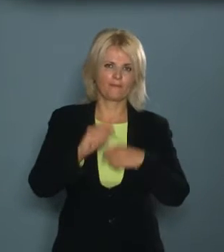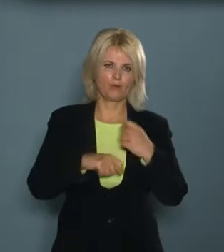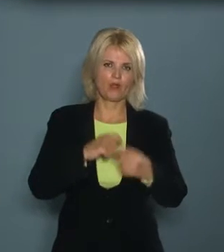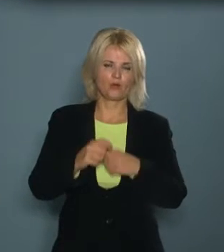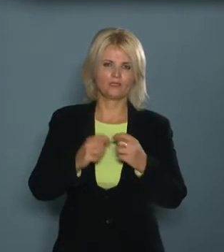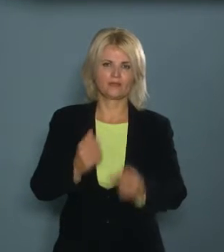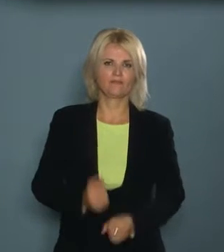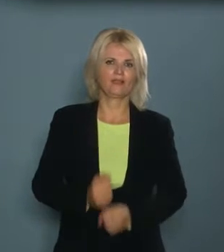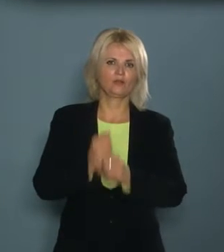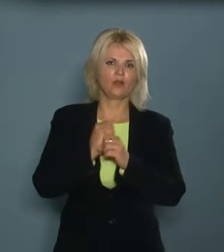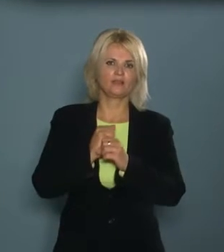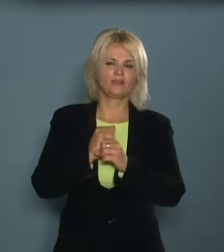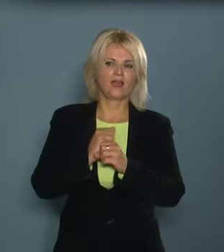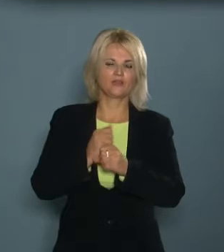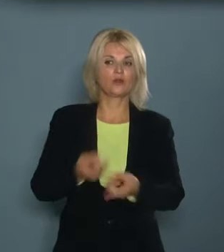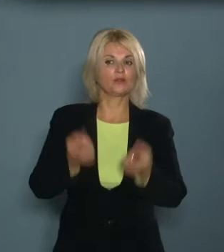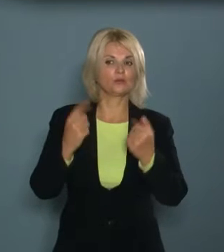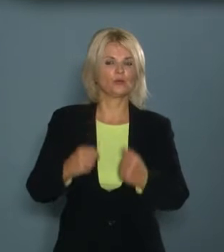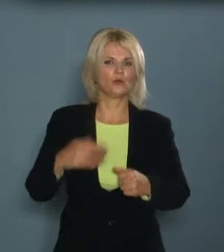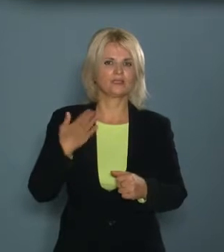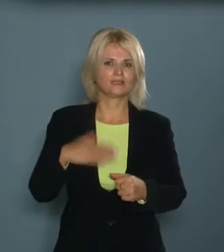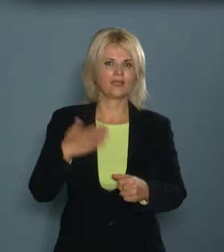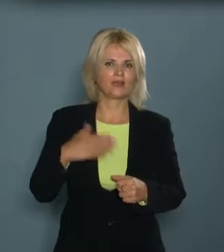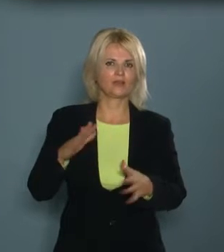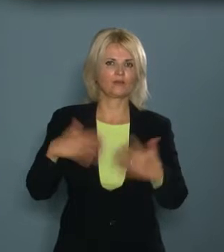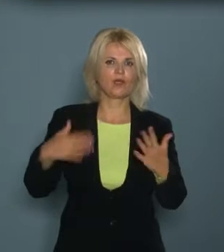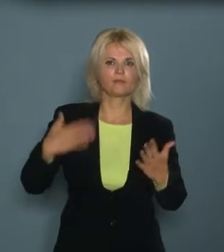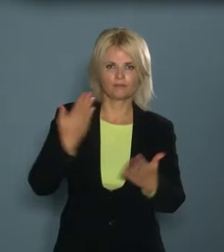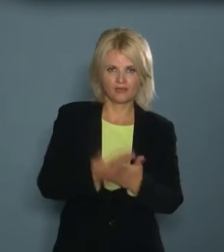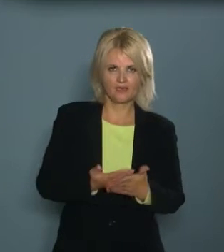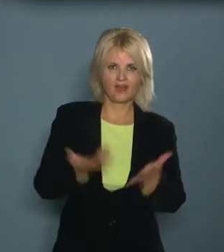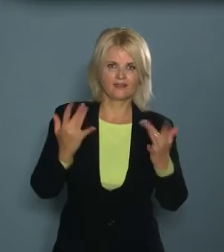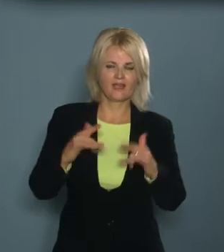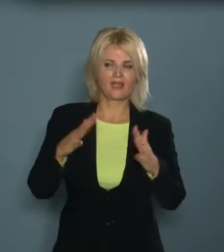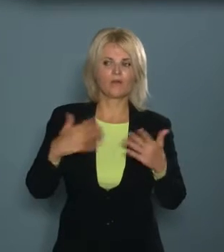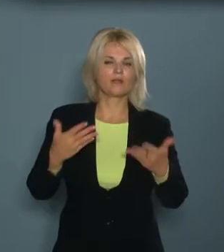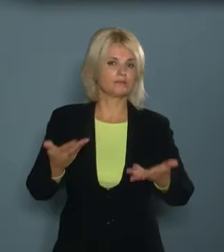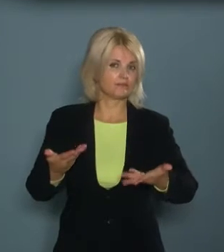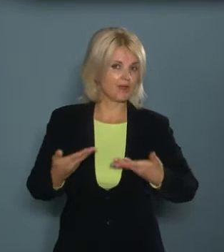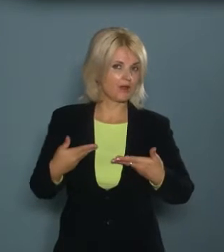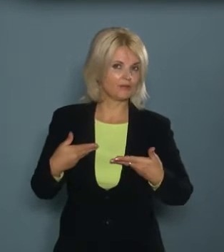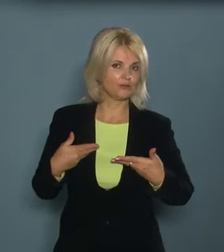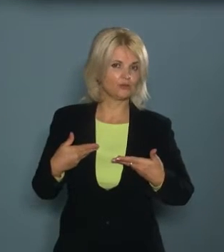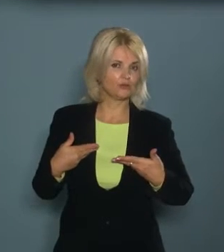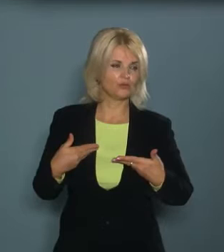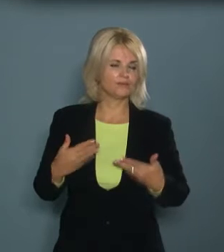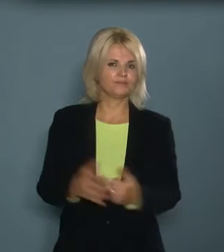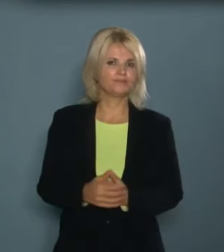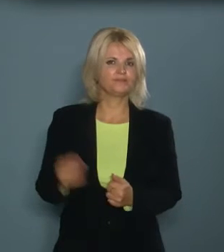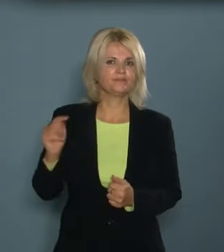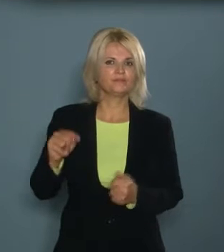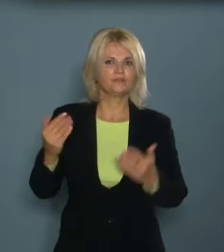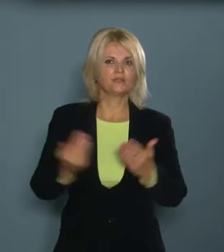foglalkozik vele a fenntartásával. Tőlük szeretnénk vagy bérelni egy helységet, vagy megkaptuk azt az